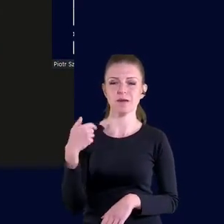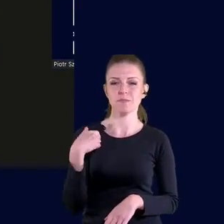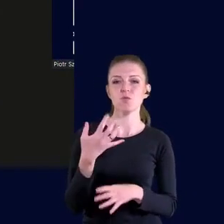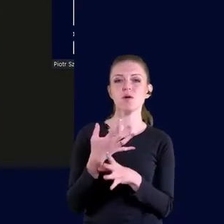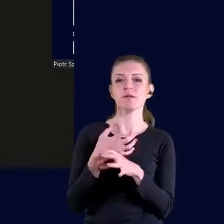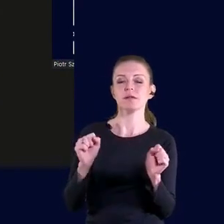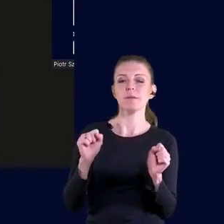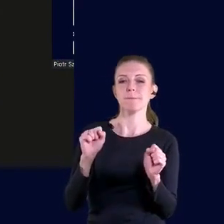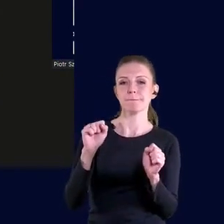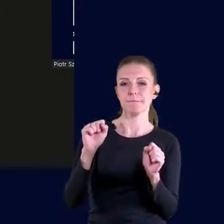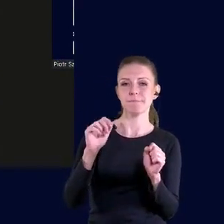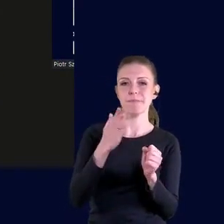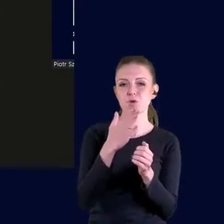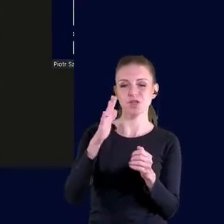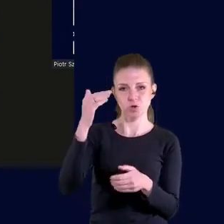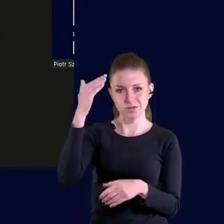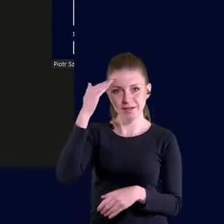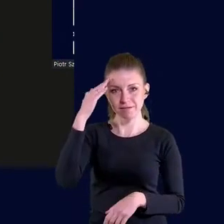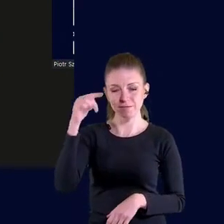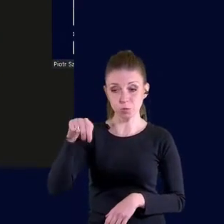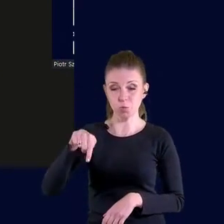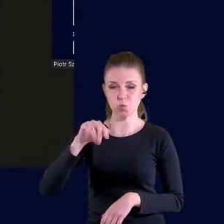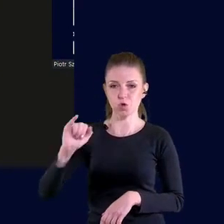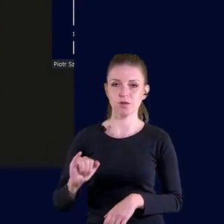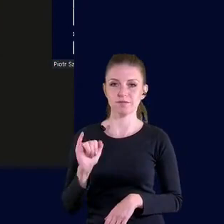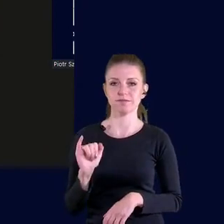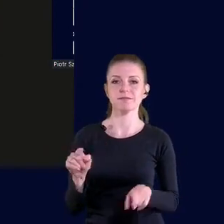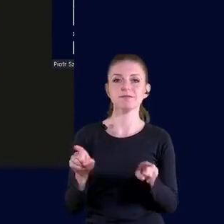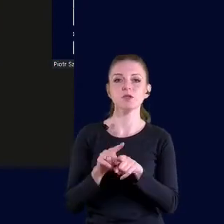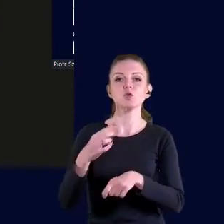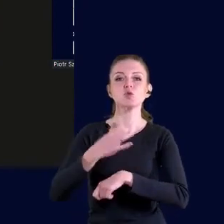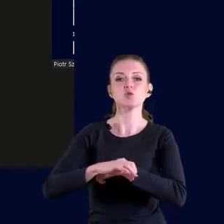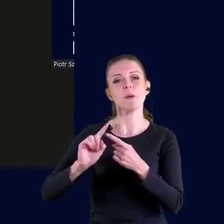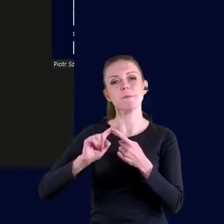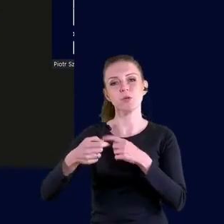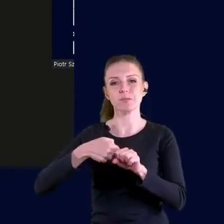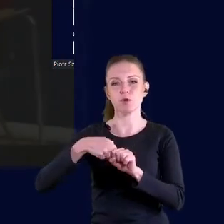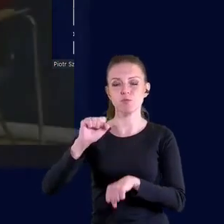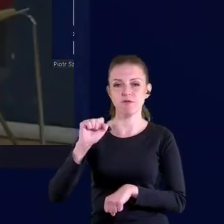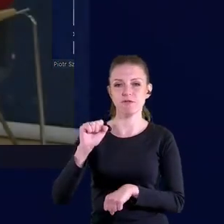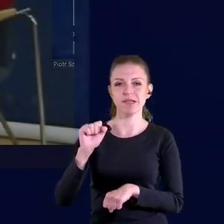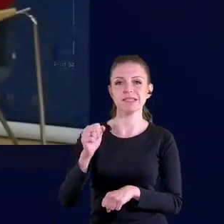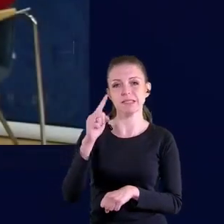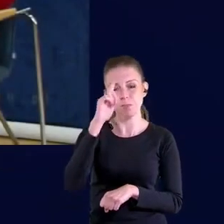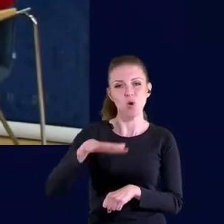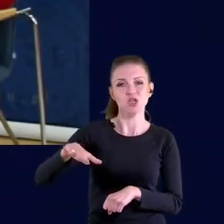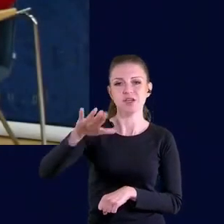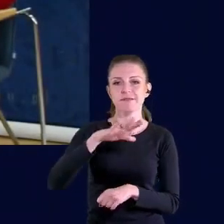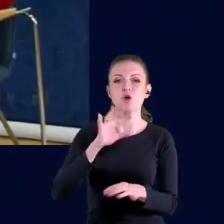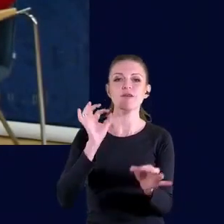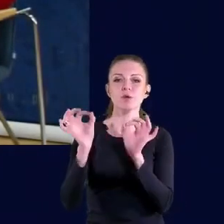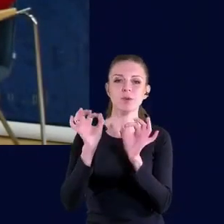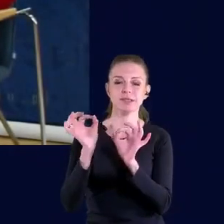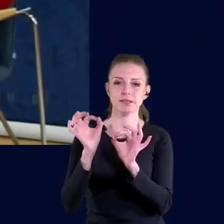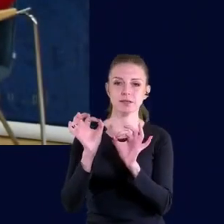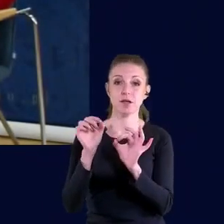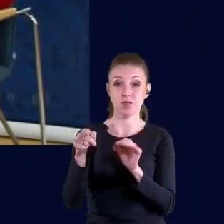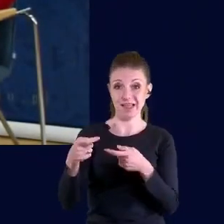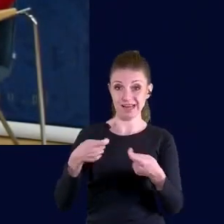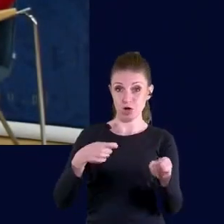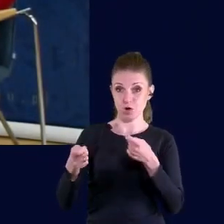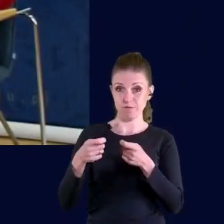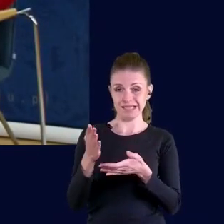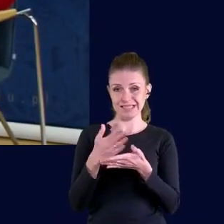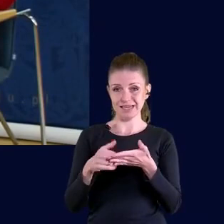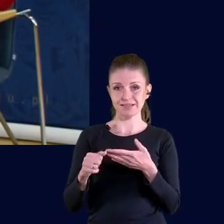informacji naukowej i bibliotekoznawstwa Uniwersytetu Jagiellońskiego oraz studiów podyplomowych z zakresu społeczeństwa informacyjnego kierownik